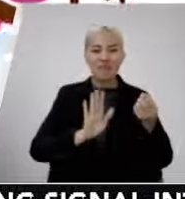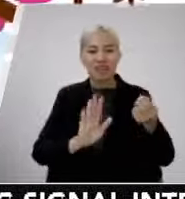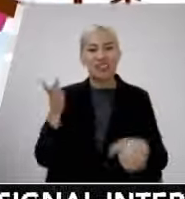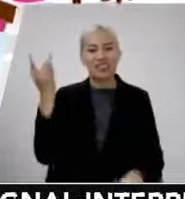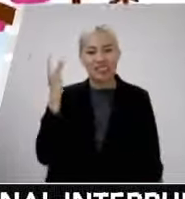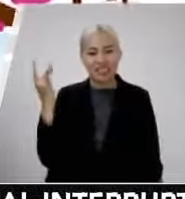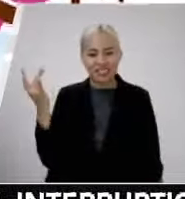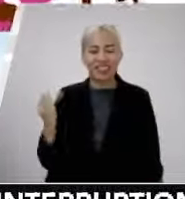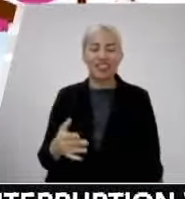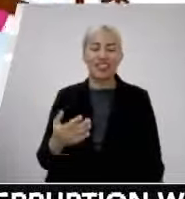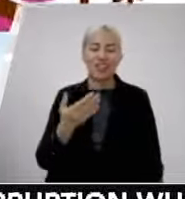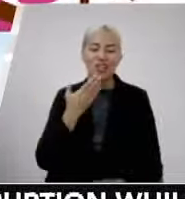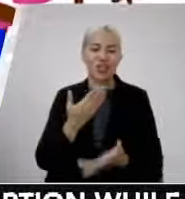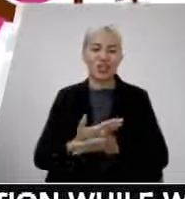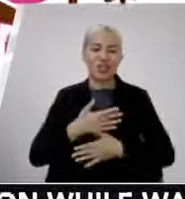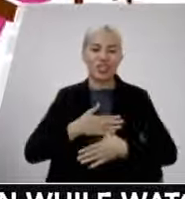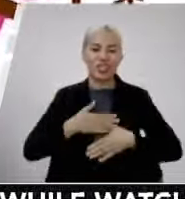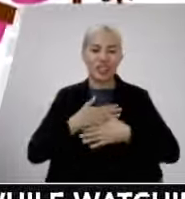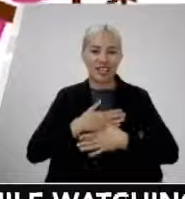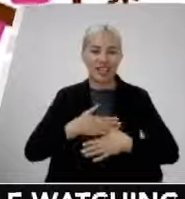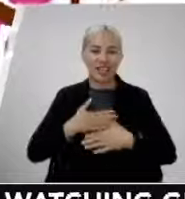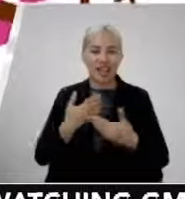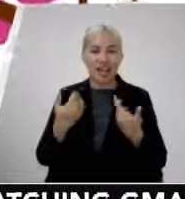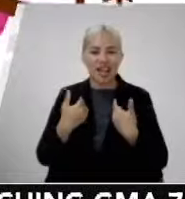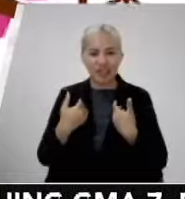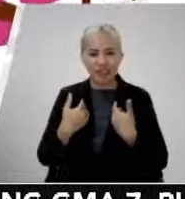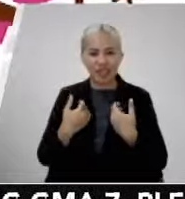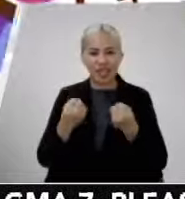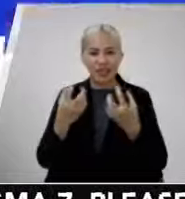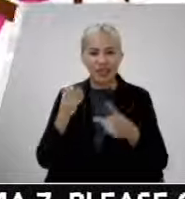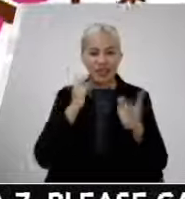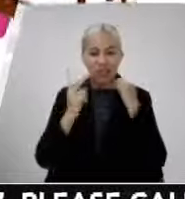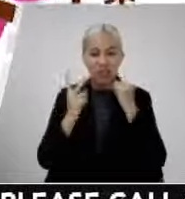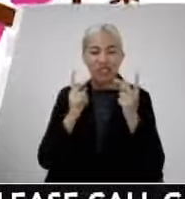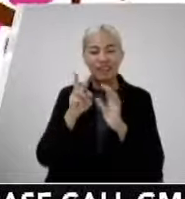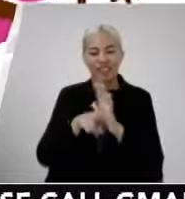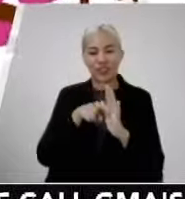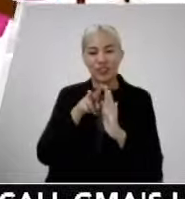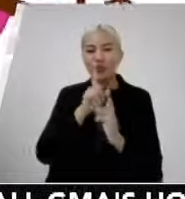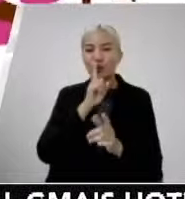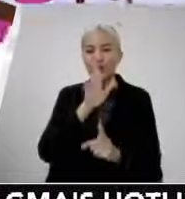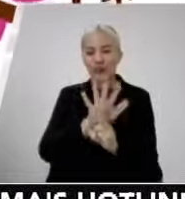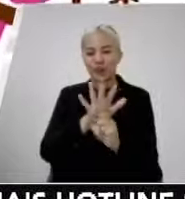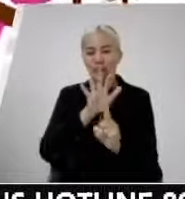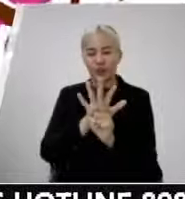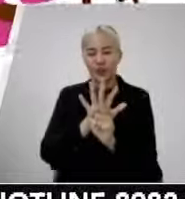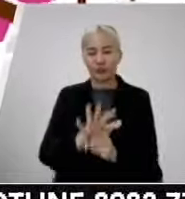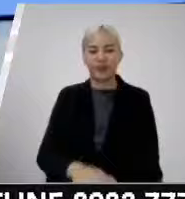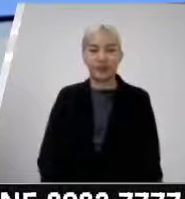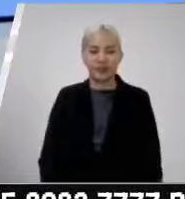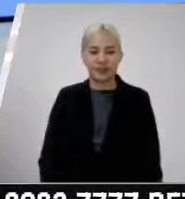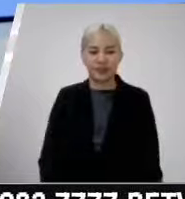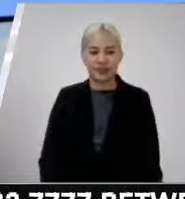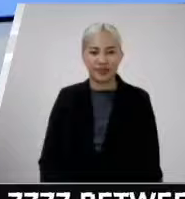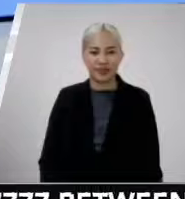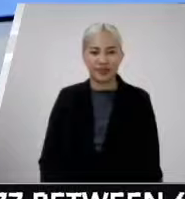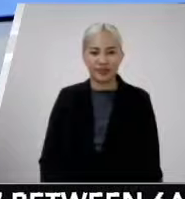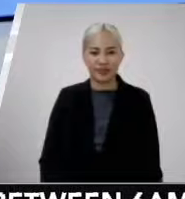than 900,000 views na ang video. Talaga namang trending! Oh, malapit na rin tayo,